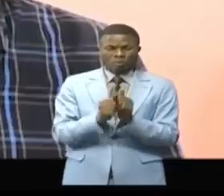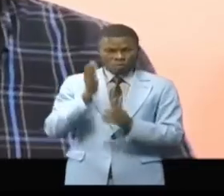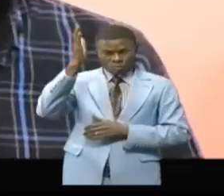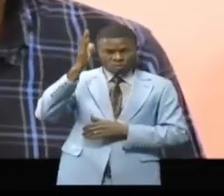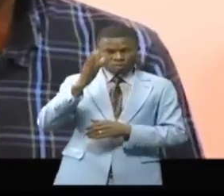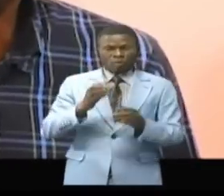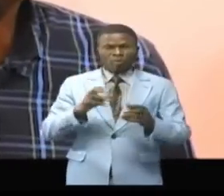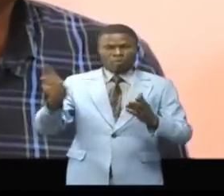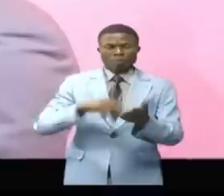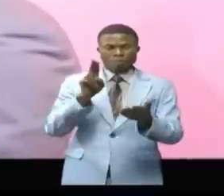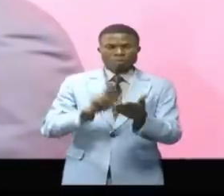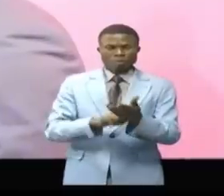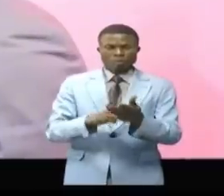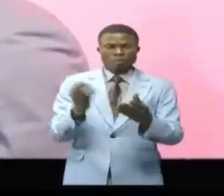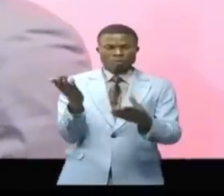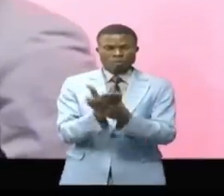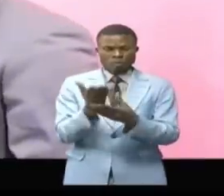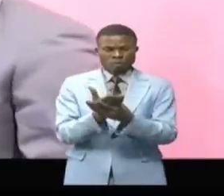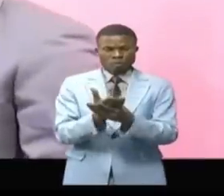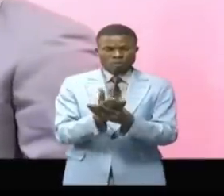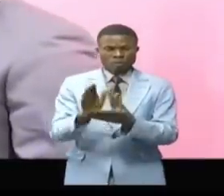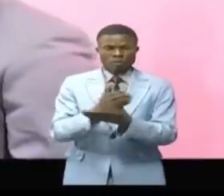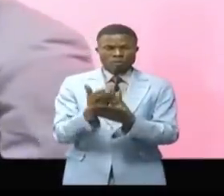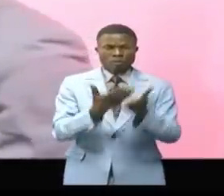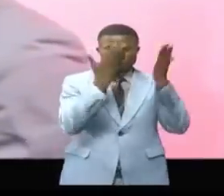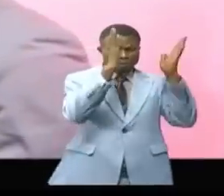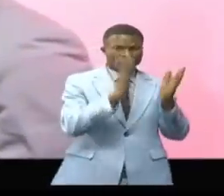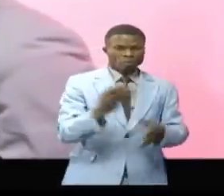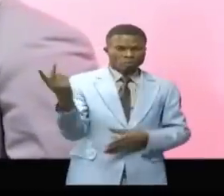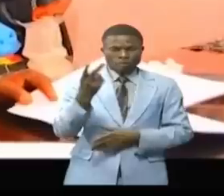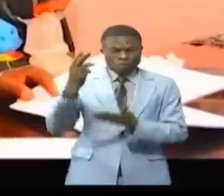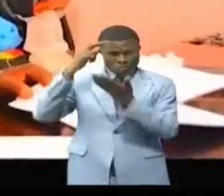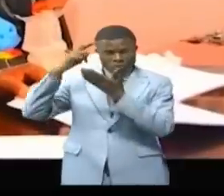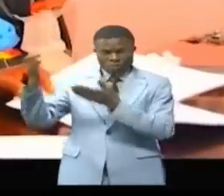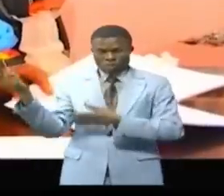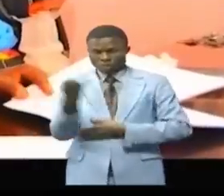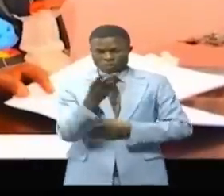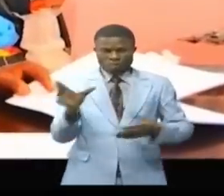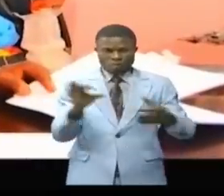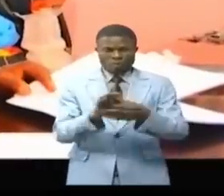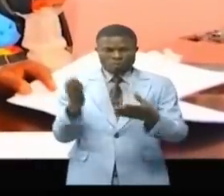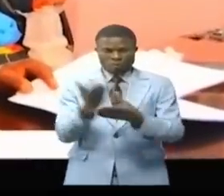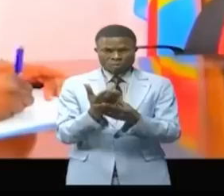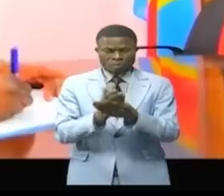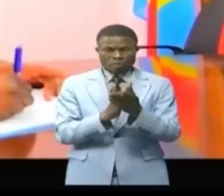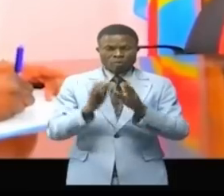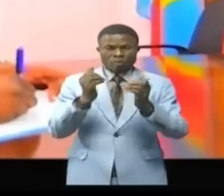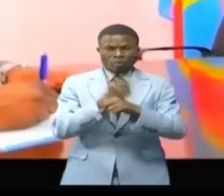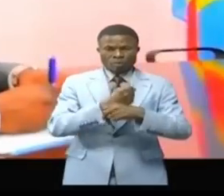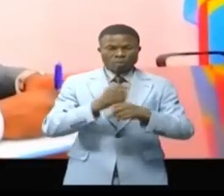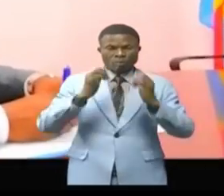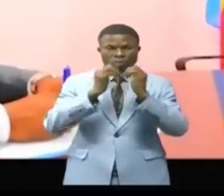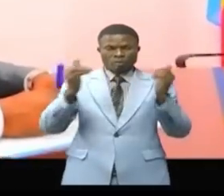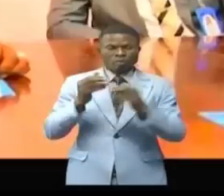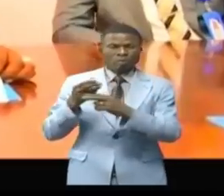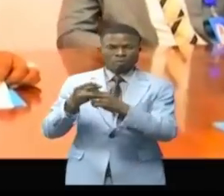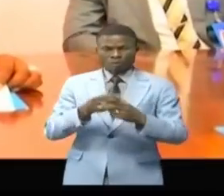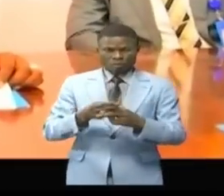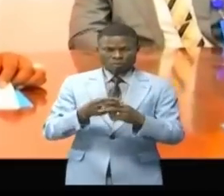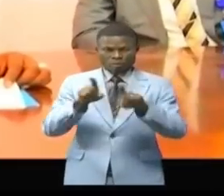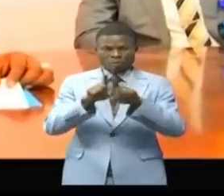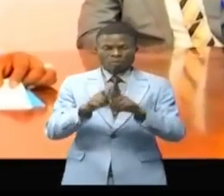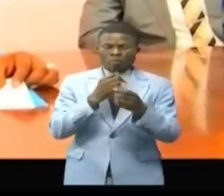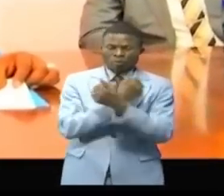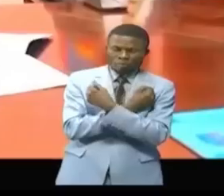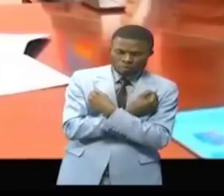procédure de la signature d'un protocole d'accord entre les étudiants de ces deux alma mater, document axé sur l'instauration de la paix, de la sécurité, de